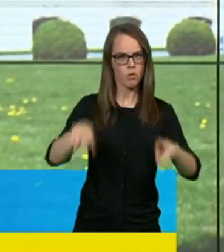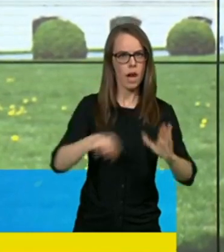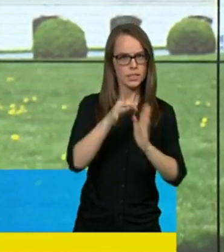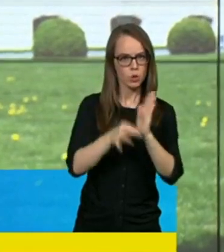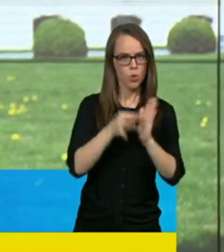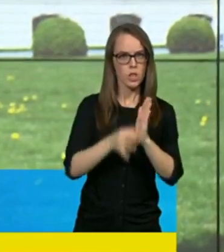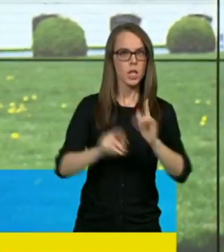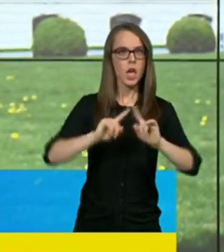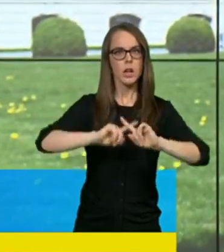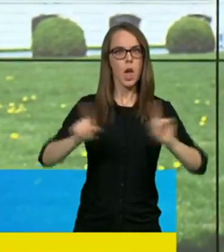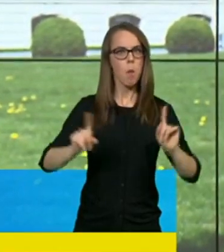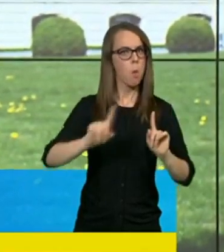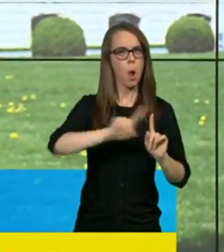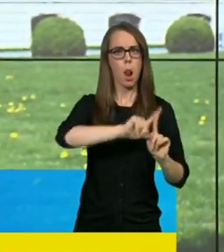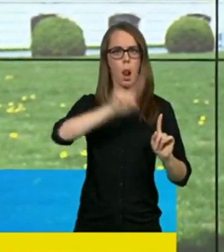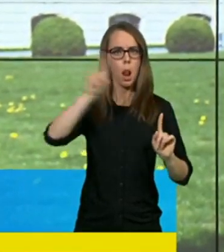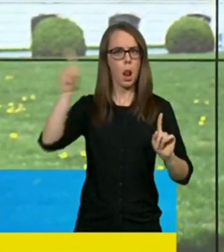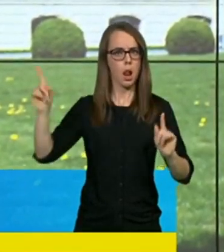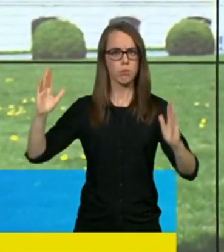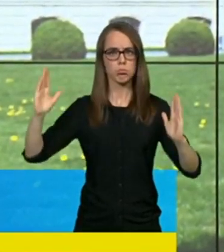Děkuji.